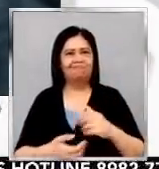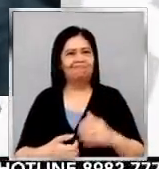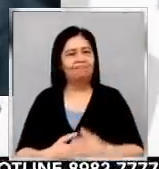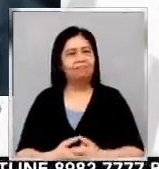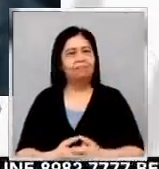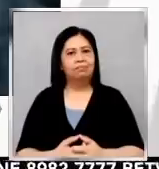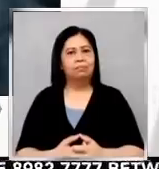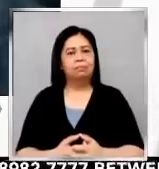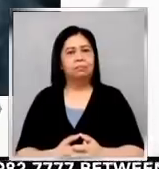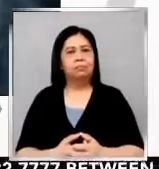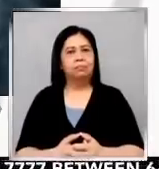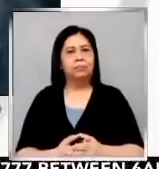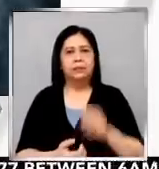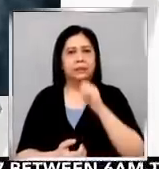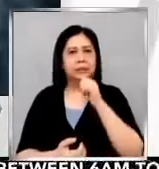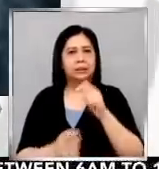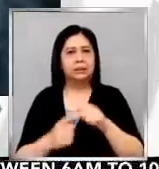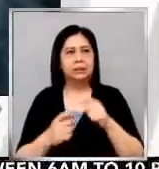Hindi na siya gumagana